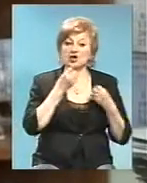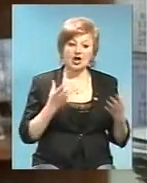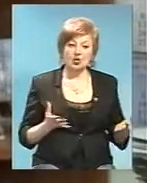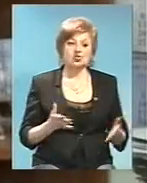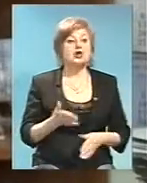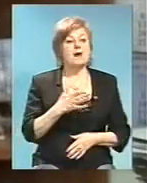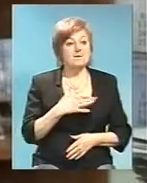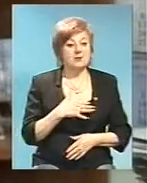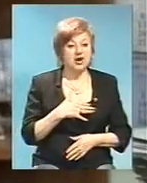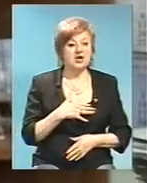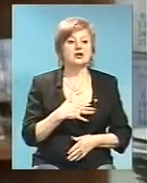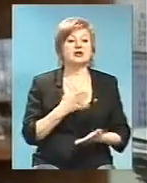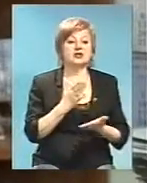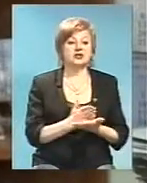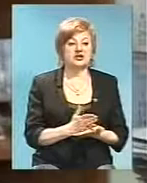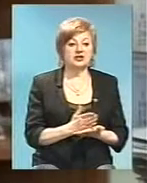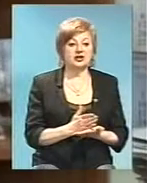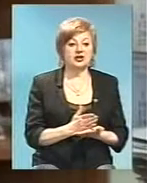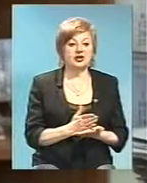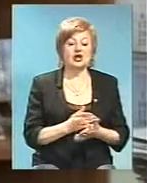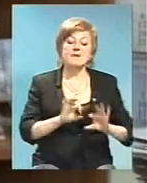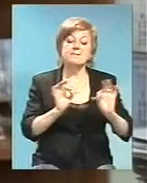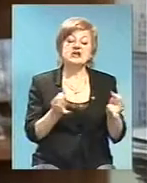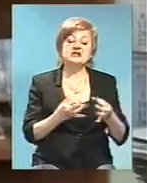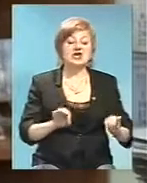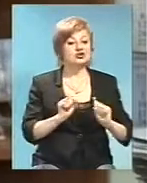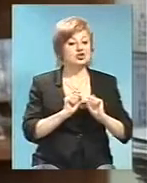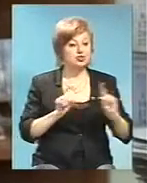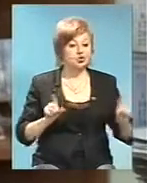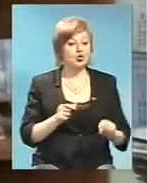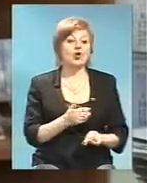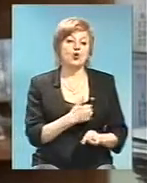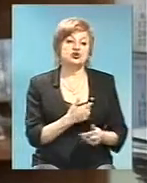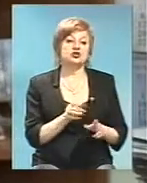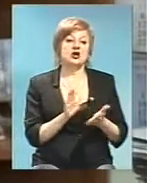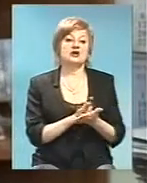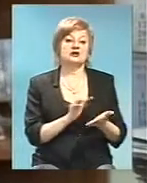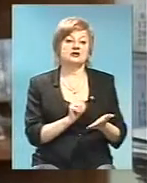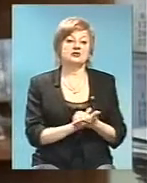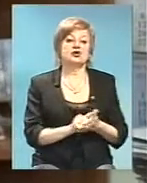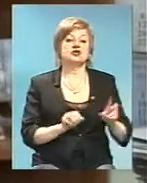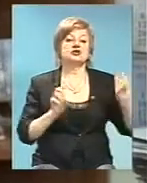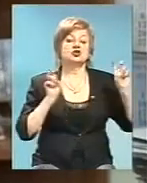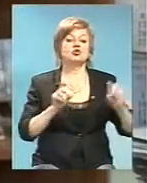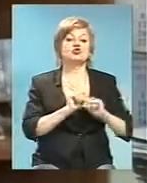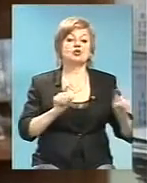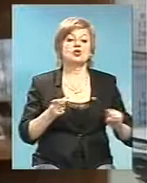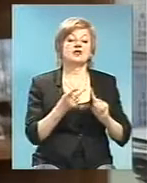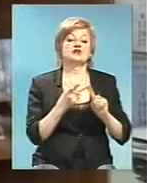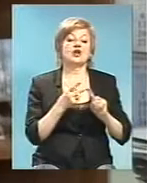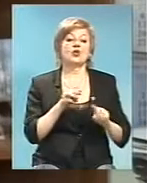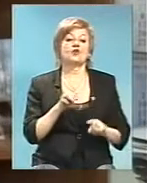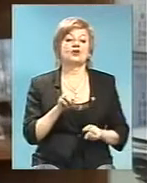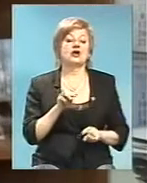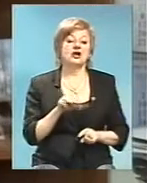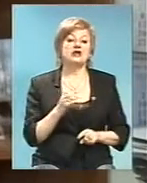ми є мистецькою школою, хоча називалися ми школою нового типу. І вважаючи